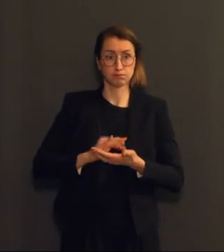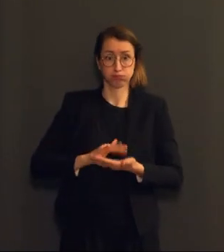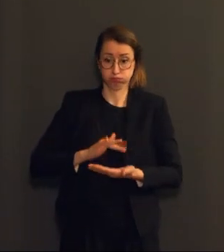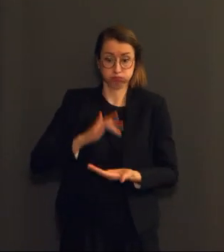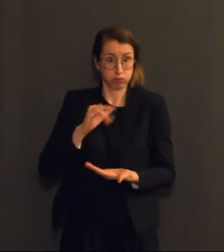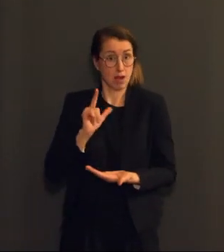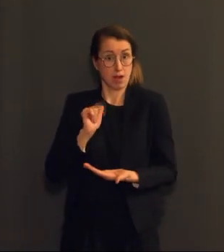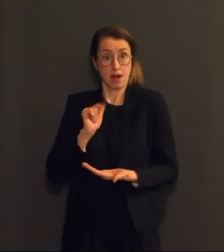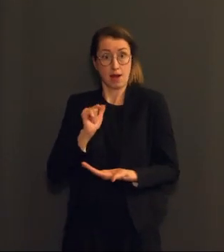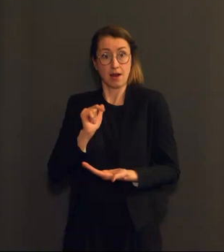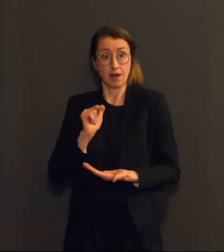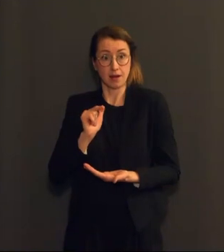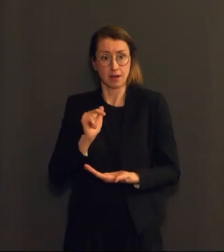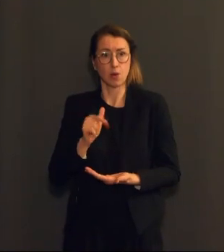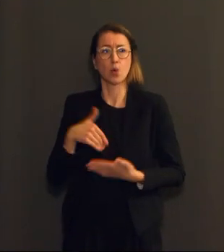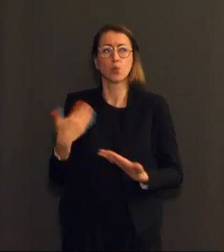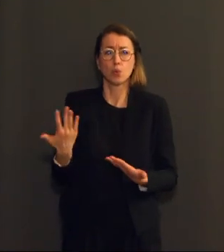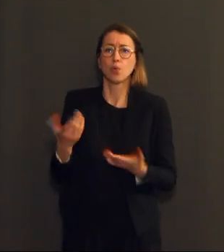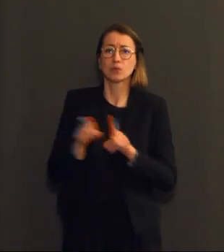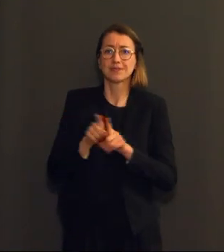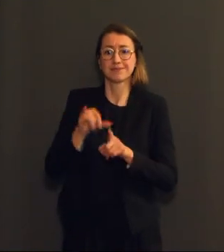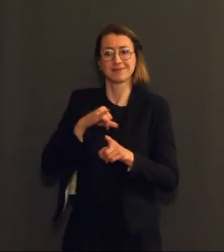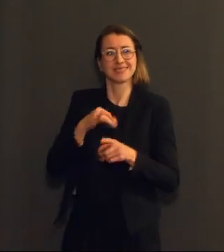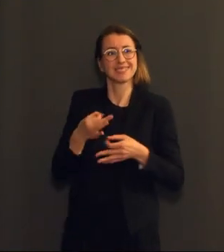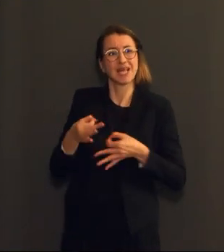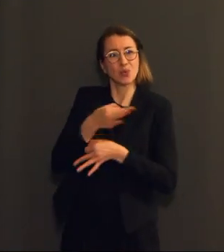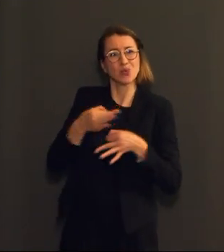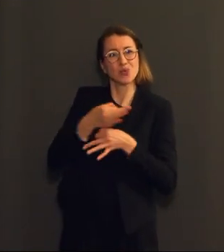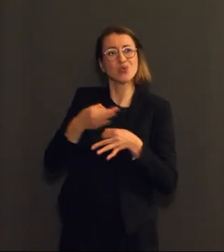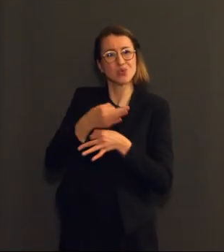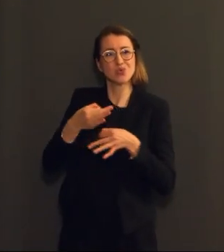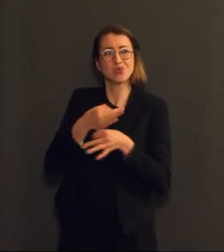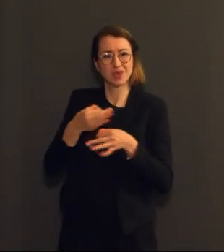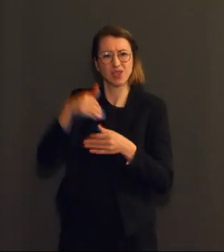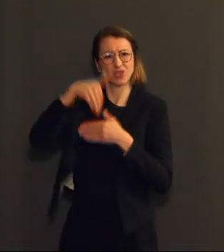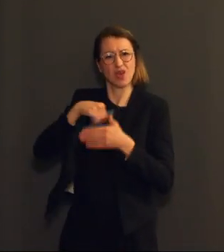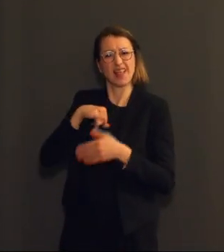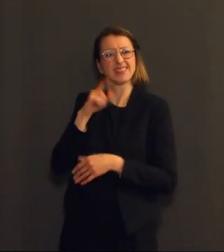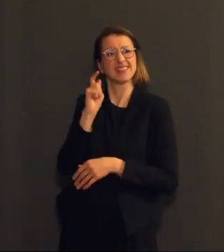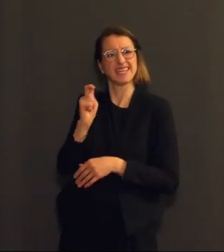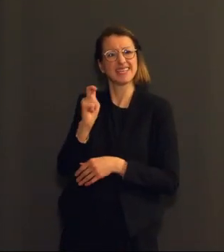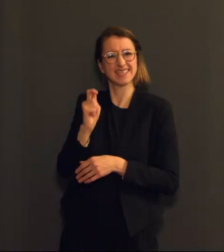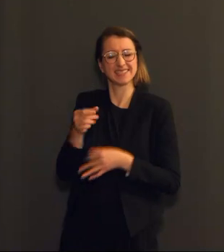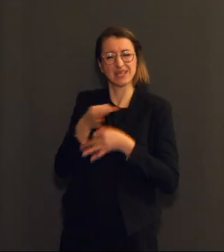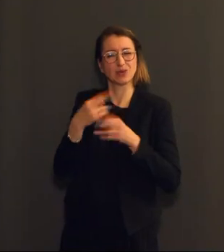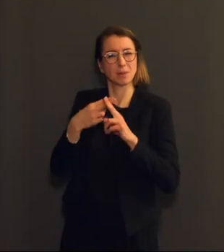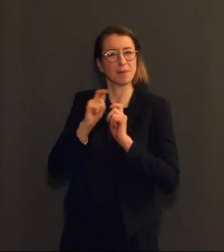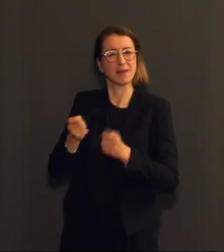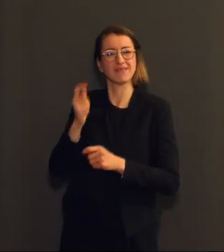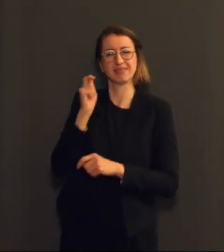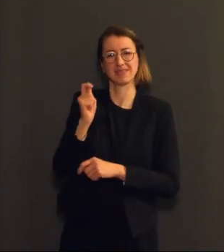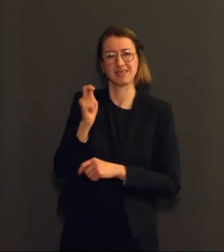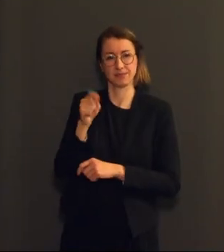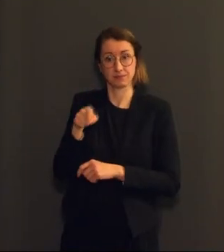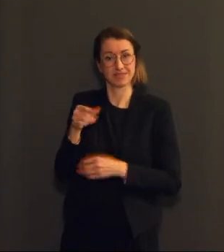aussi celle des cellules, et les fameuses cellules T dont vous avez déjà parlé, qui acquièrent la capacité de lutter de